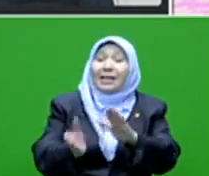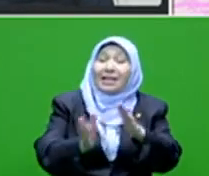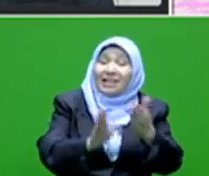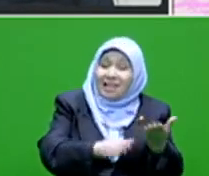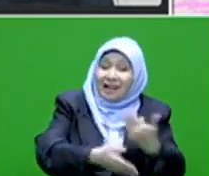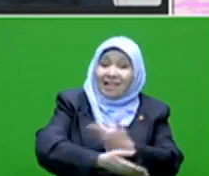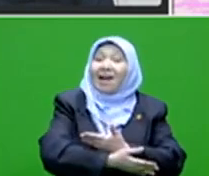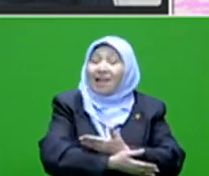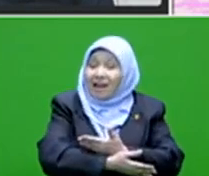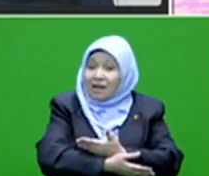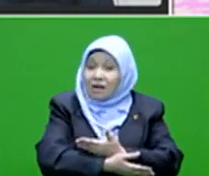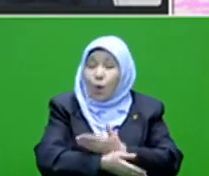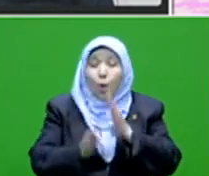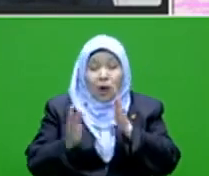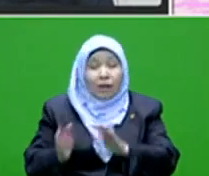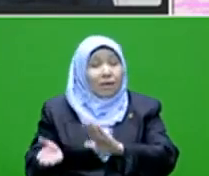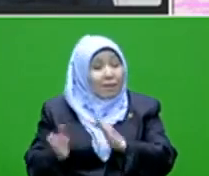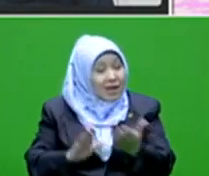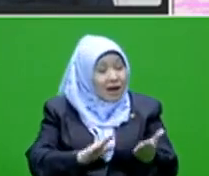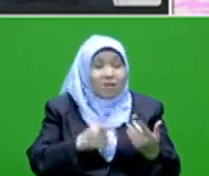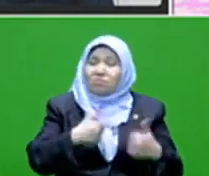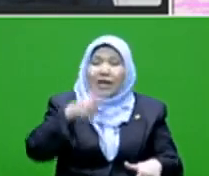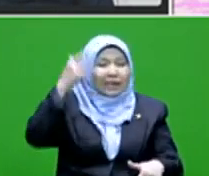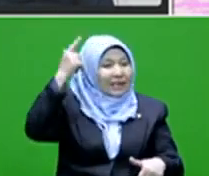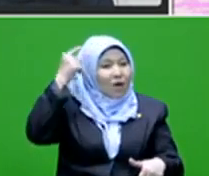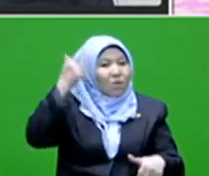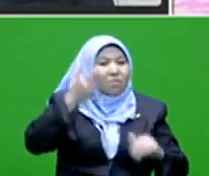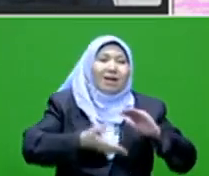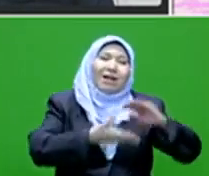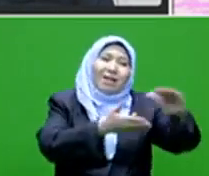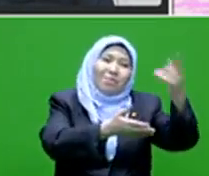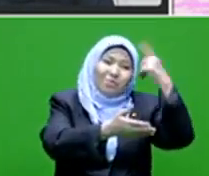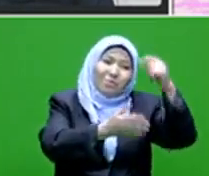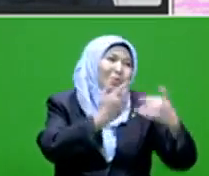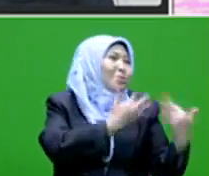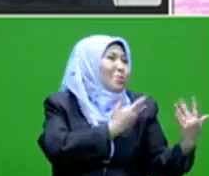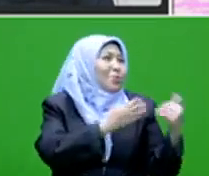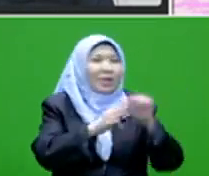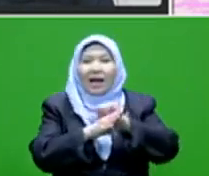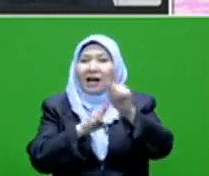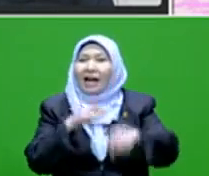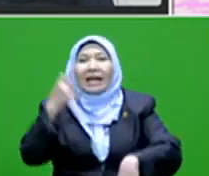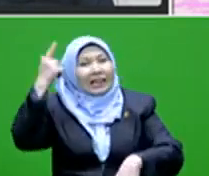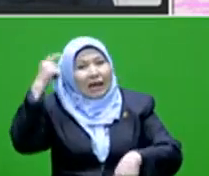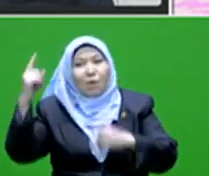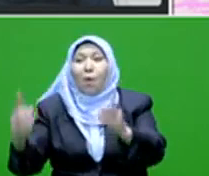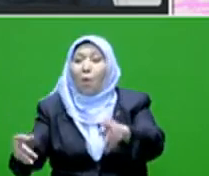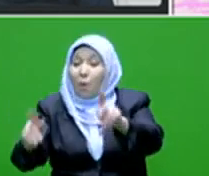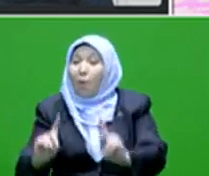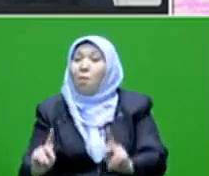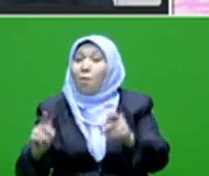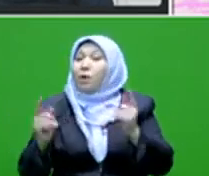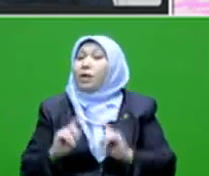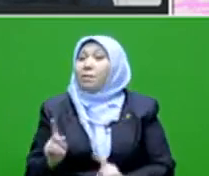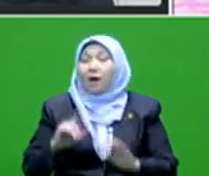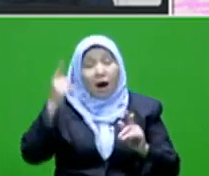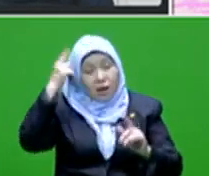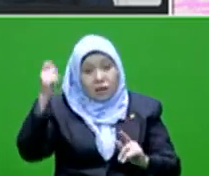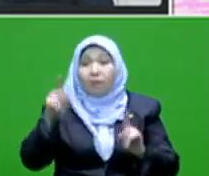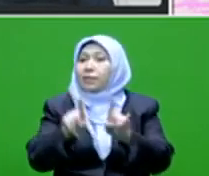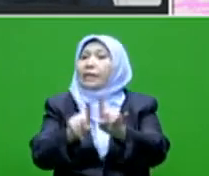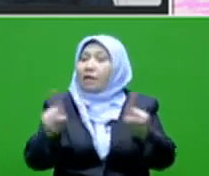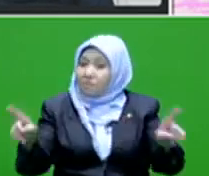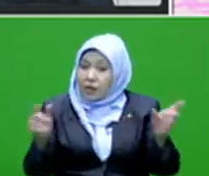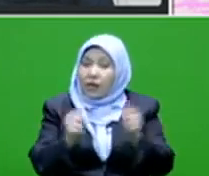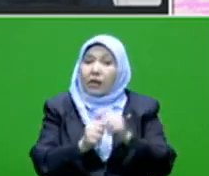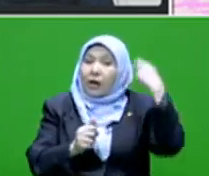anaknya meninggal dunia, dia tahu anak dia dah jadi bekal untuk dia di akhirat, dan dia tahu di mana kubur anak dia ada. Berbeza dengan